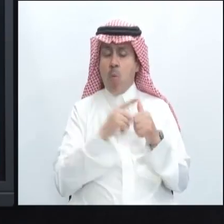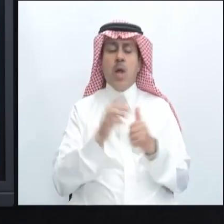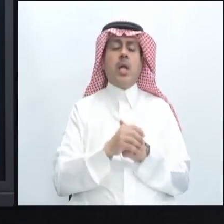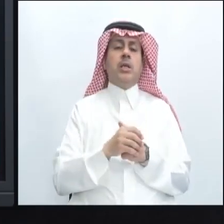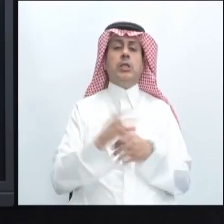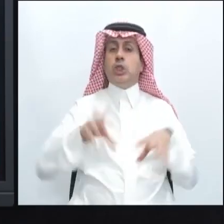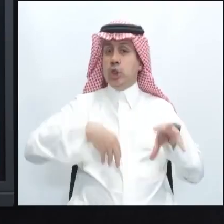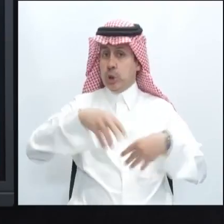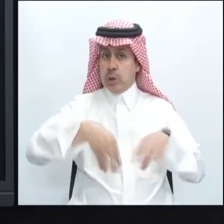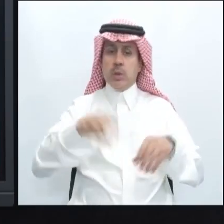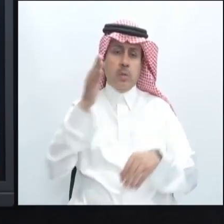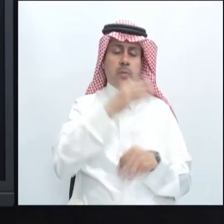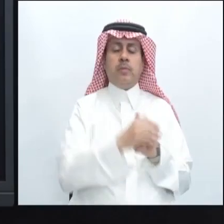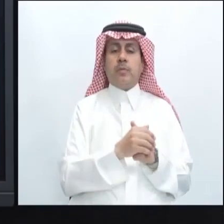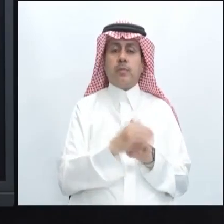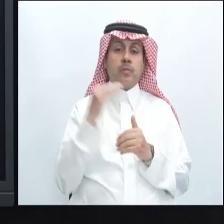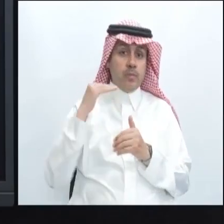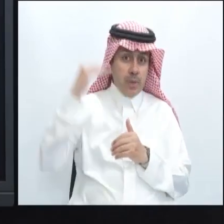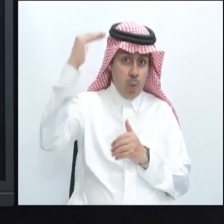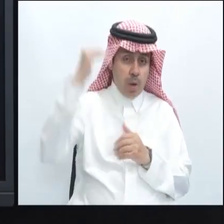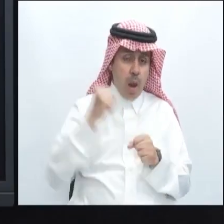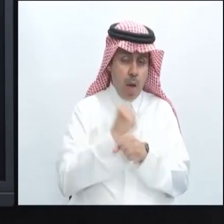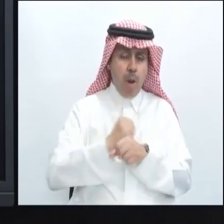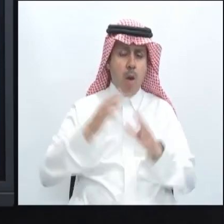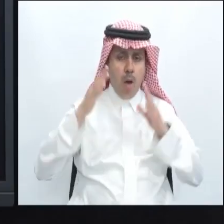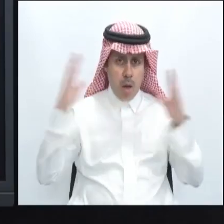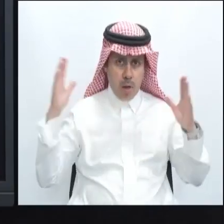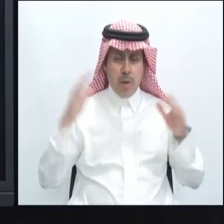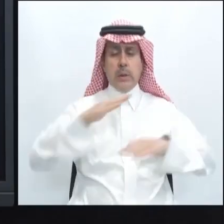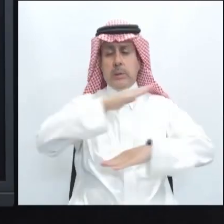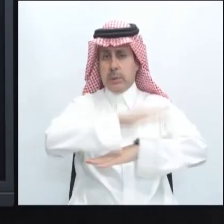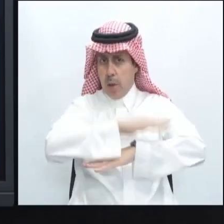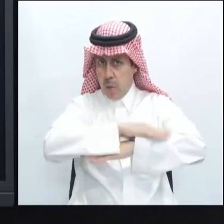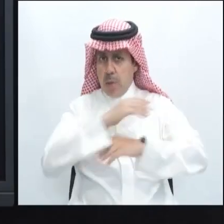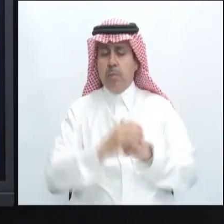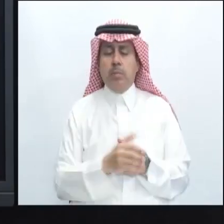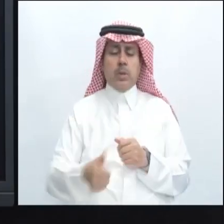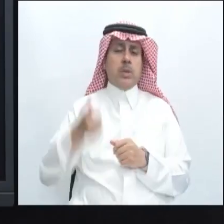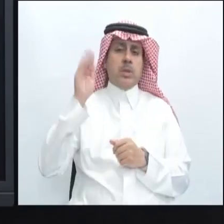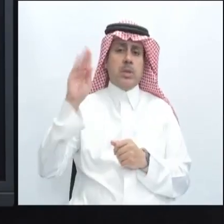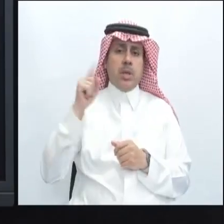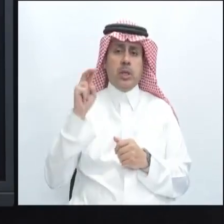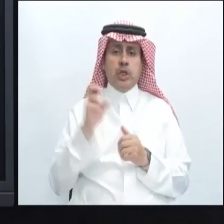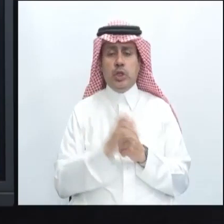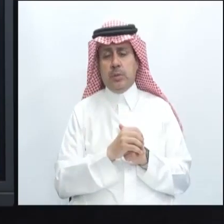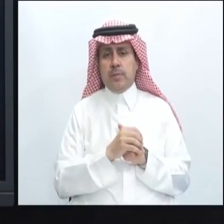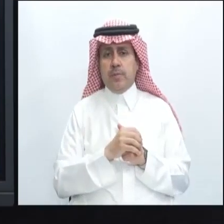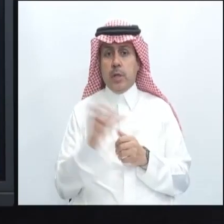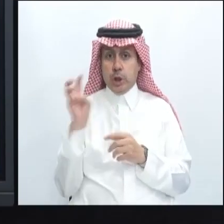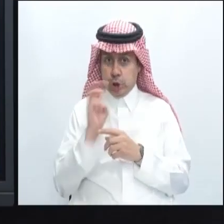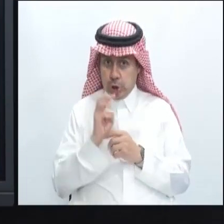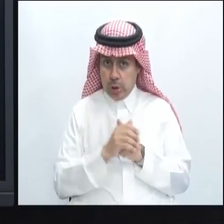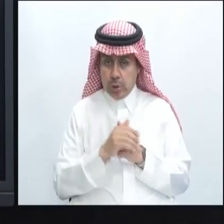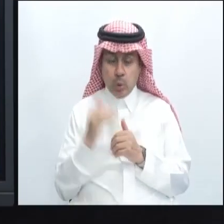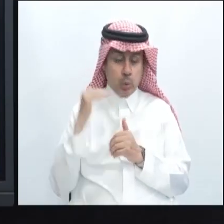التسويق ومع التطور اصبح لدينا العمل اكثر تنظيم اصبح لدينا استراتيجيات اصبحت الشركات تطور وتخلق